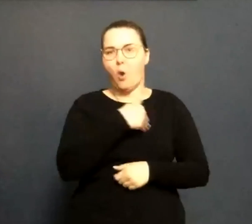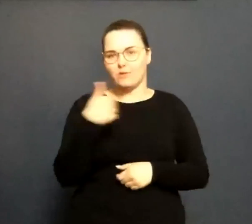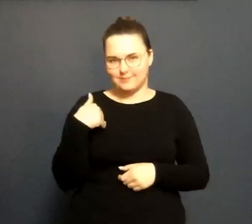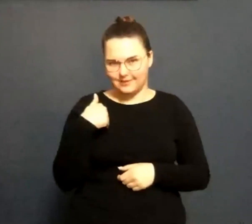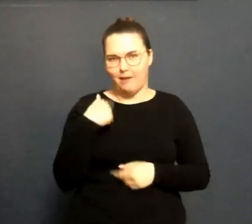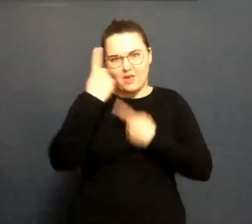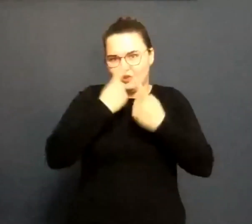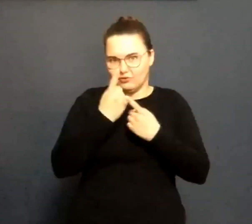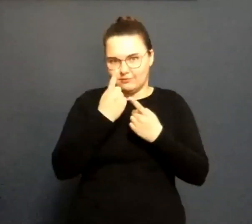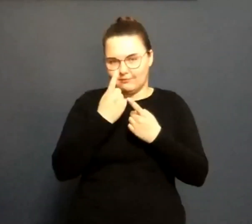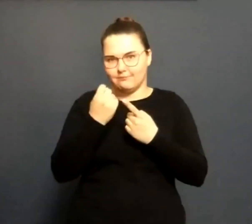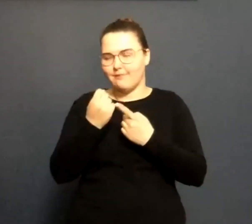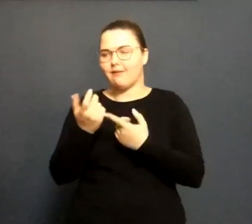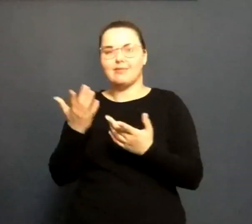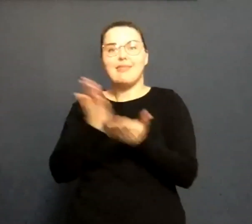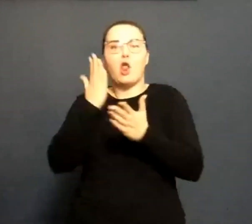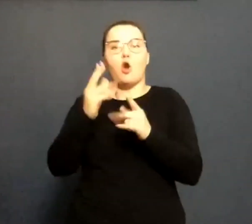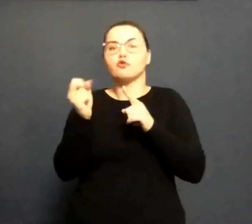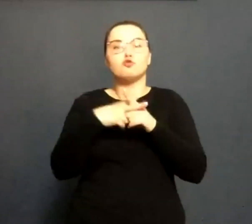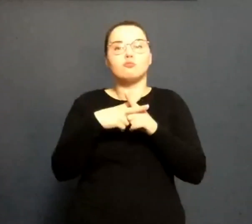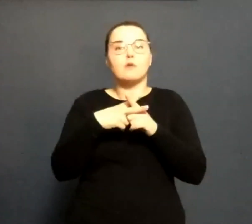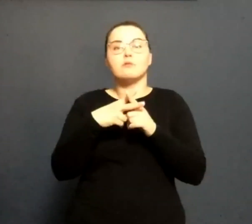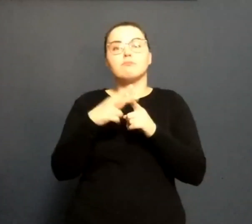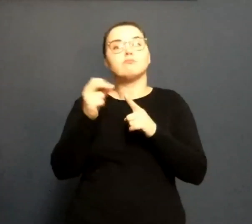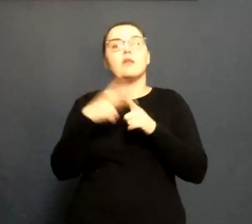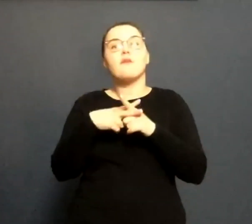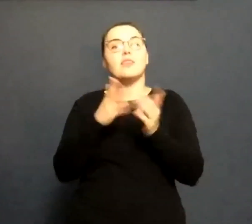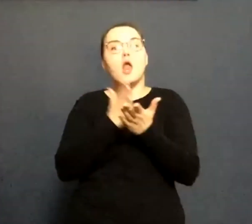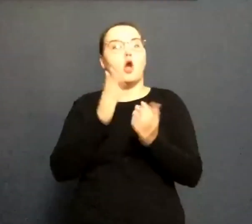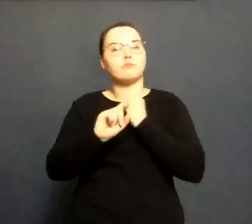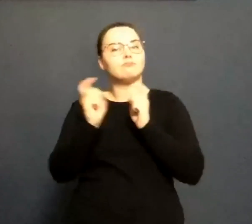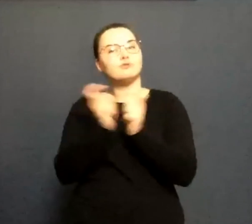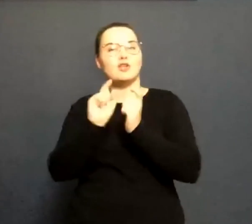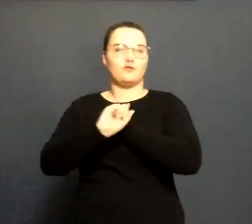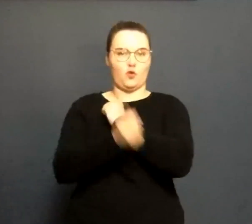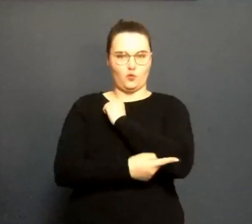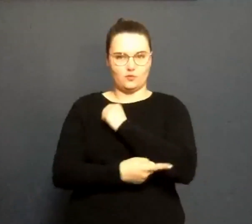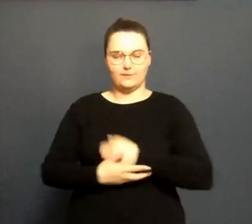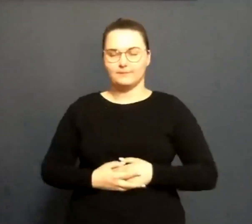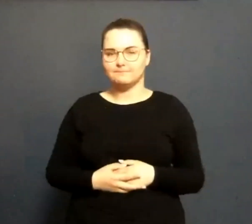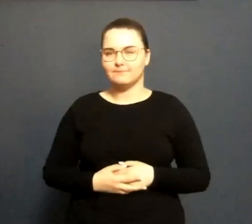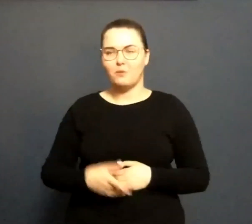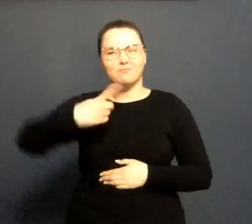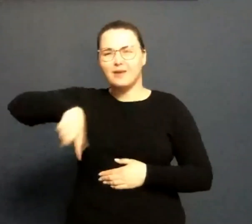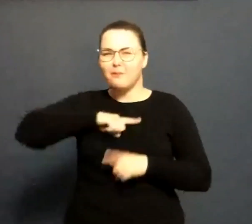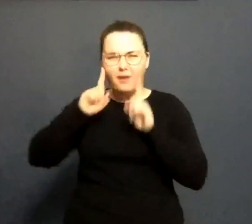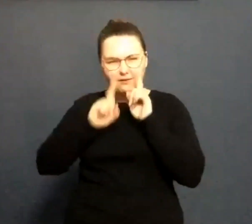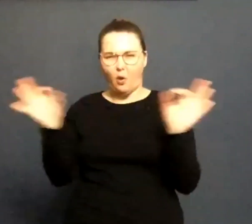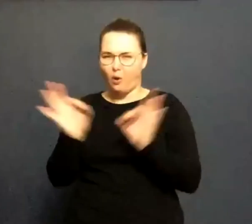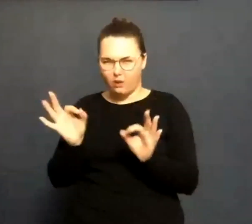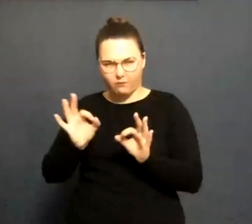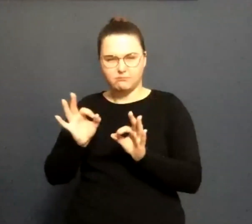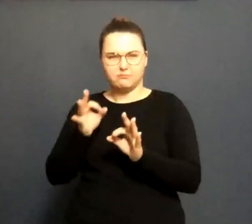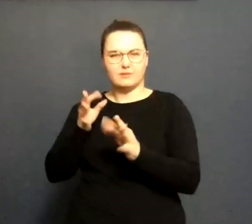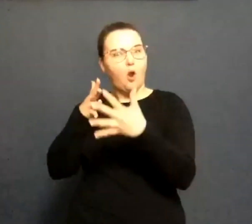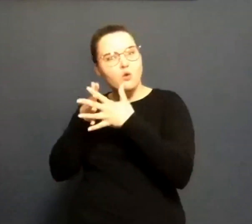w ogóle, no po prostu to nie jest ta sfera, tak? Więc w tej naszej ocenie jesteśmy okrutni, a już dotknięcie tych